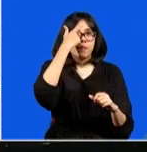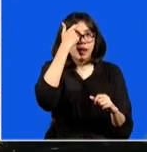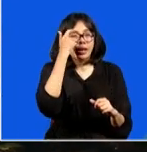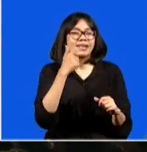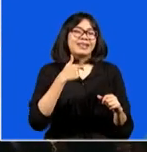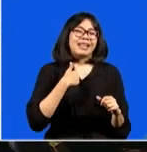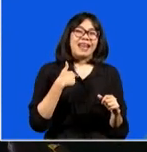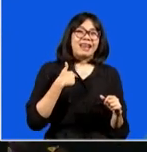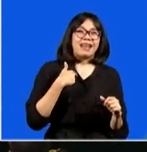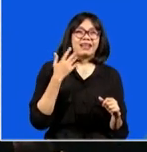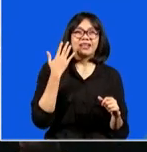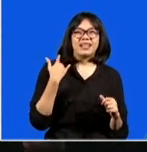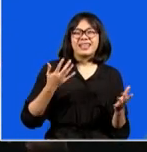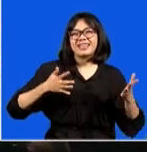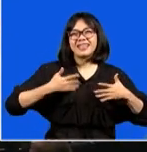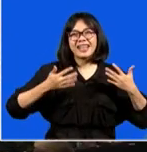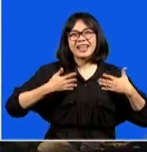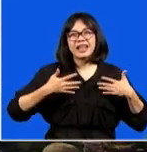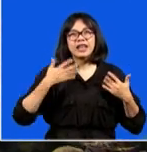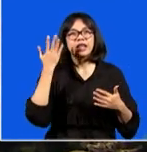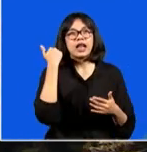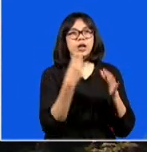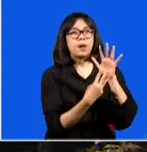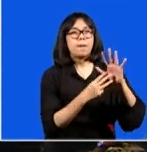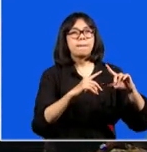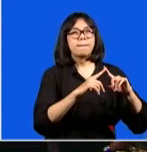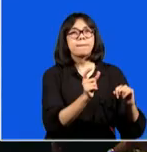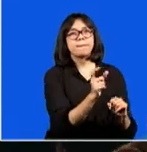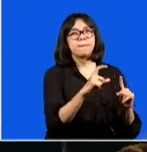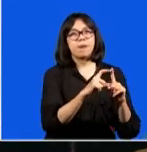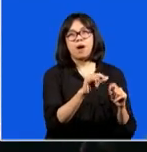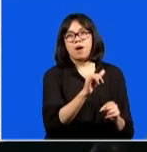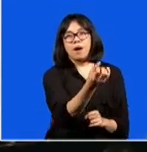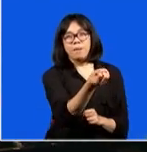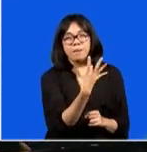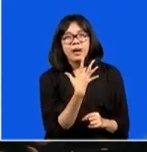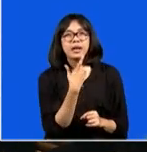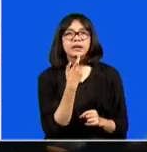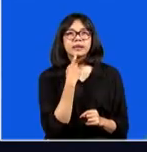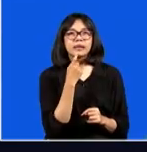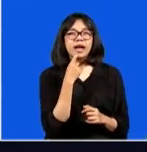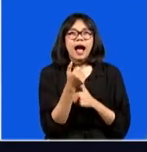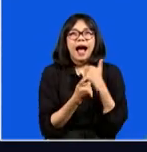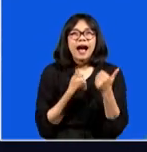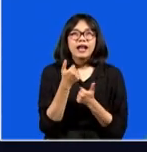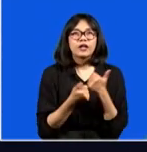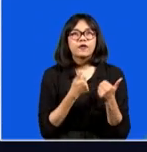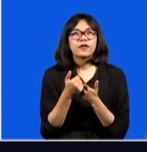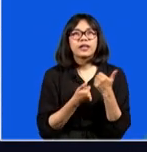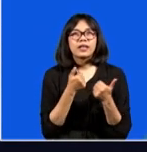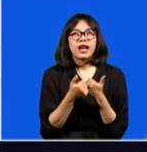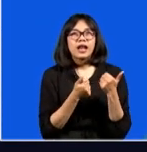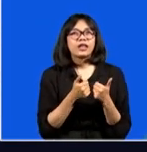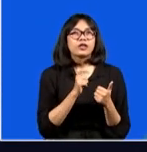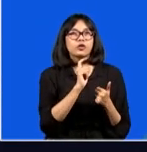sekali menyebut mengenai Mbak Maudy menyebut mengenai hal-hal atau aktivitas-aktivitas yang dilakukan